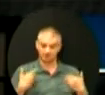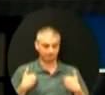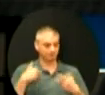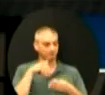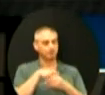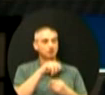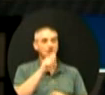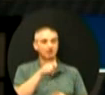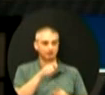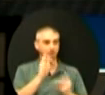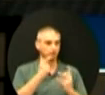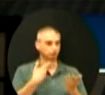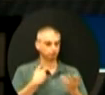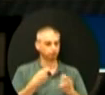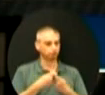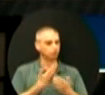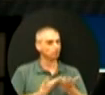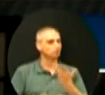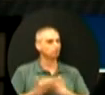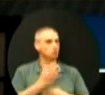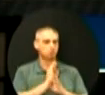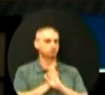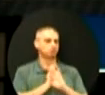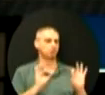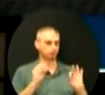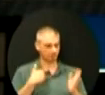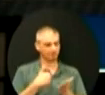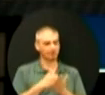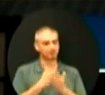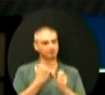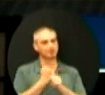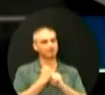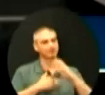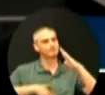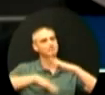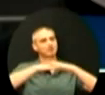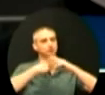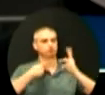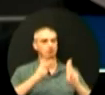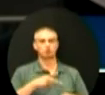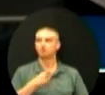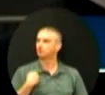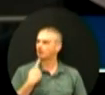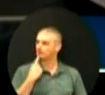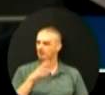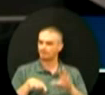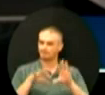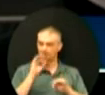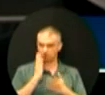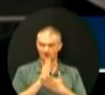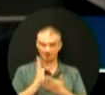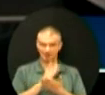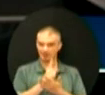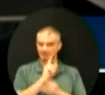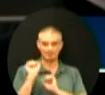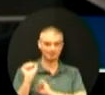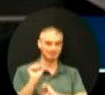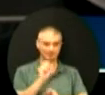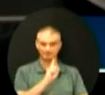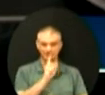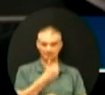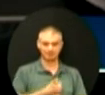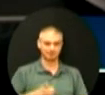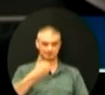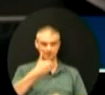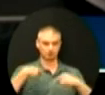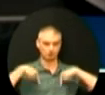בתוך הכנסת יש בינינו שיתוף פעולה מצוין, ונעשה את המקסימום. כן, הזכרנו את הבחירות מפלגת העבודה, כבר החלטת במי תתמכי